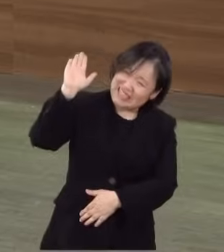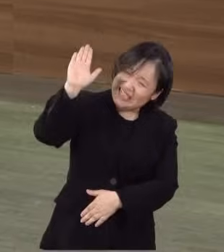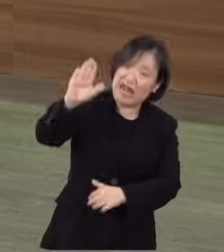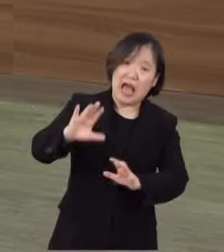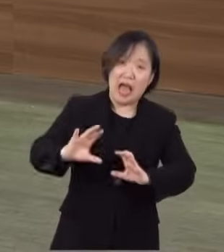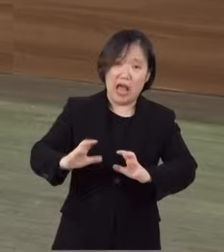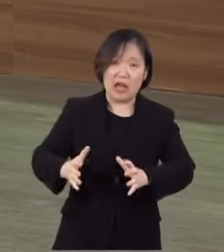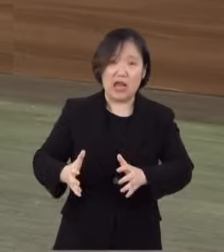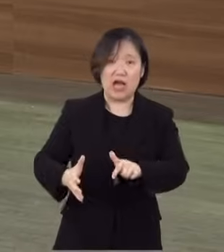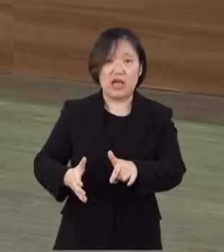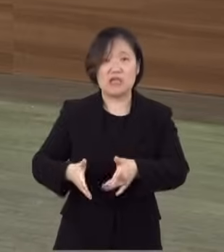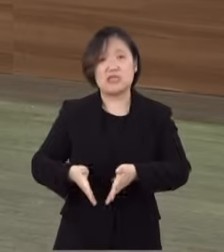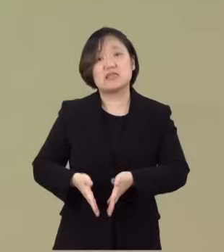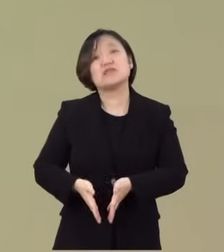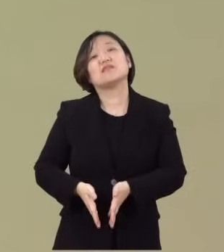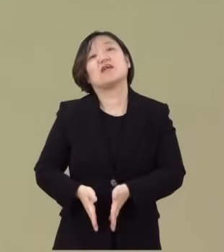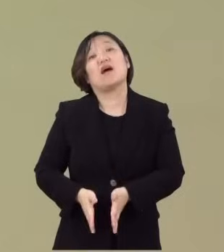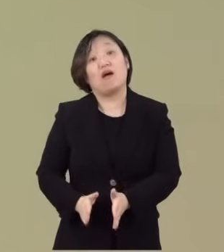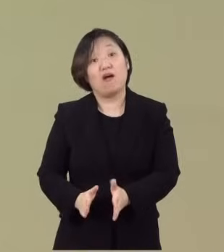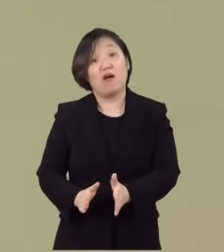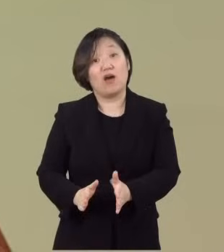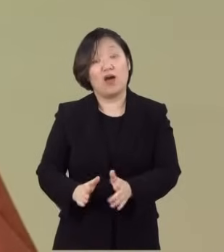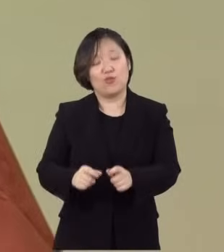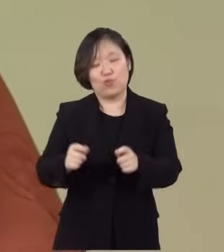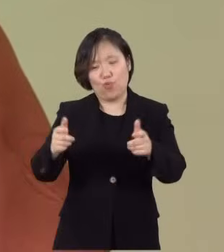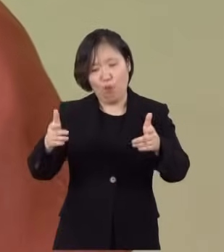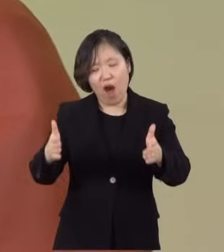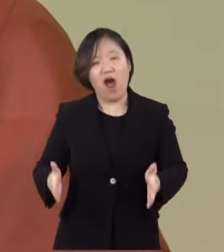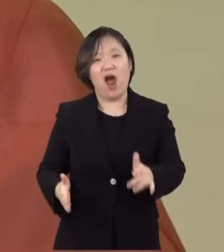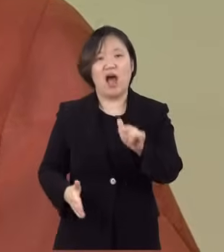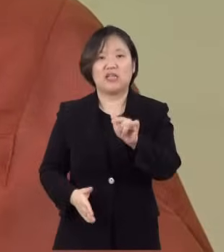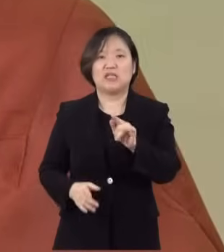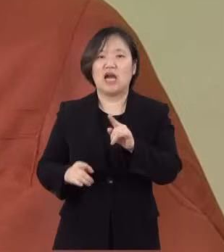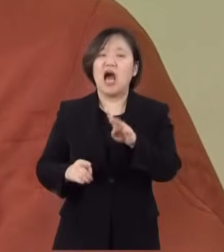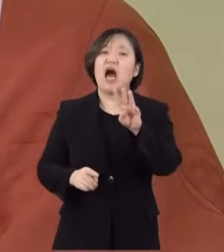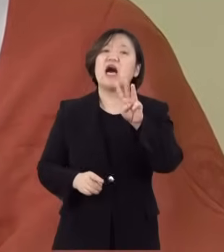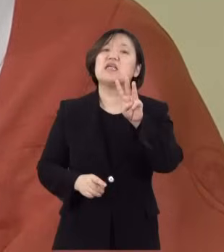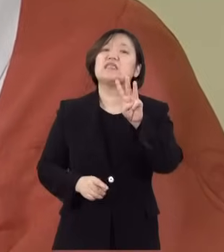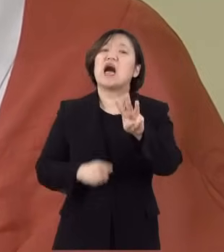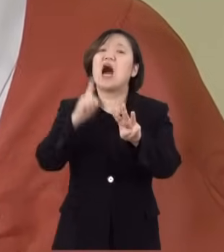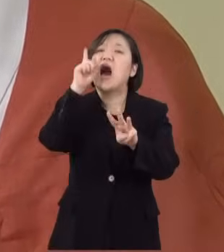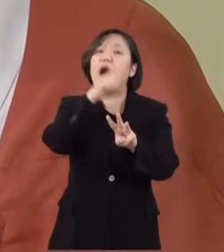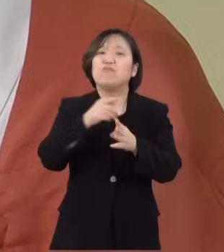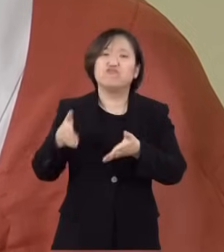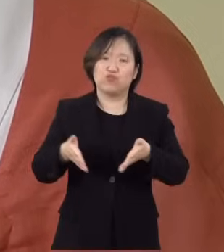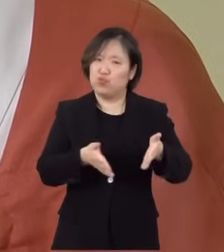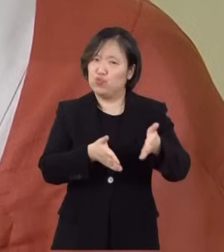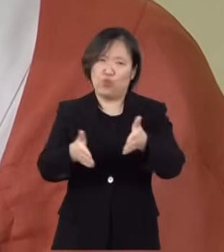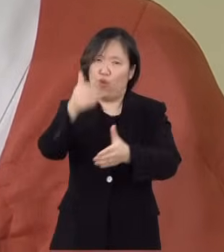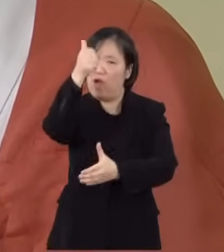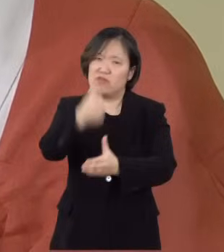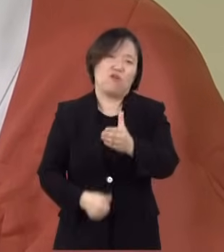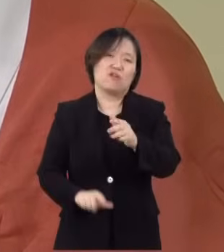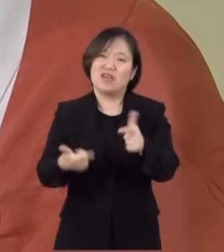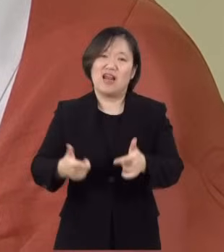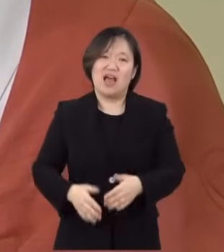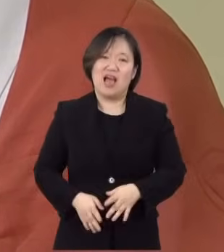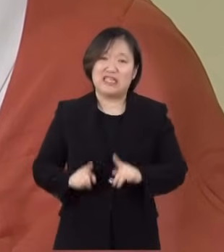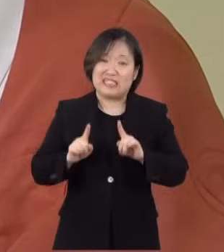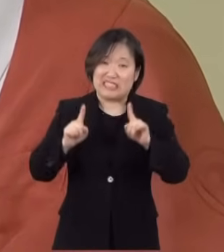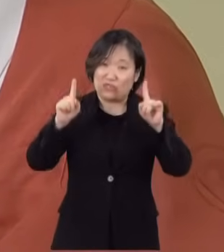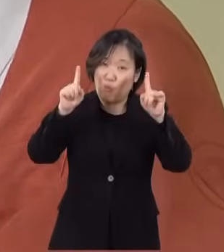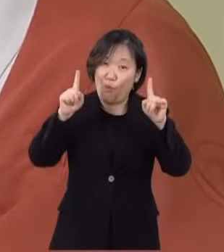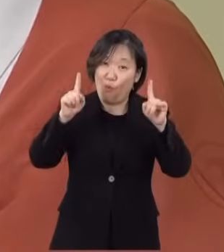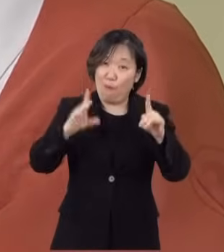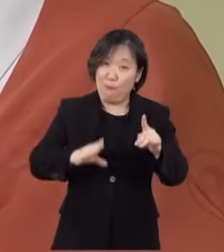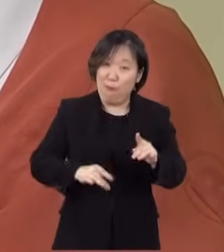미래 세상 동안에 결코 지옥 악귀 축생 사막도 떨어지지 아니할